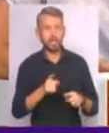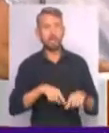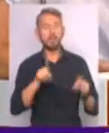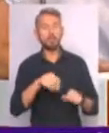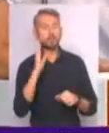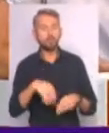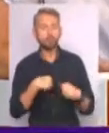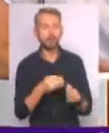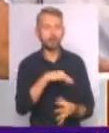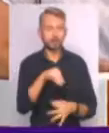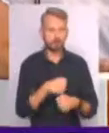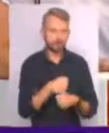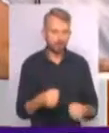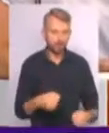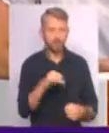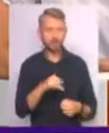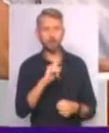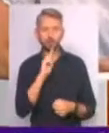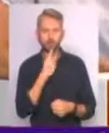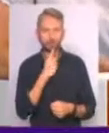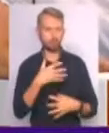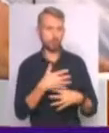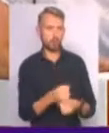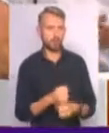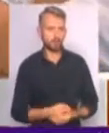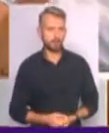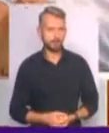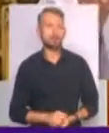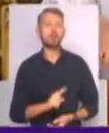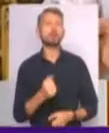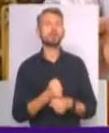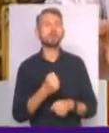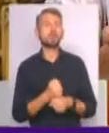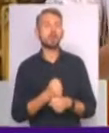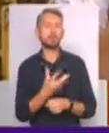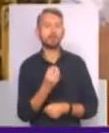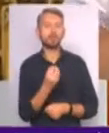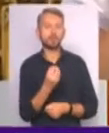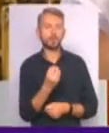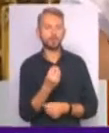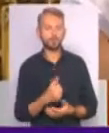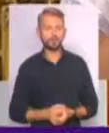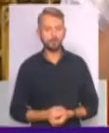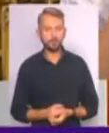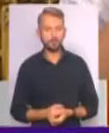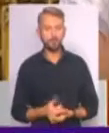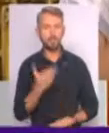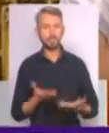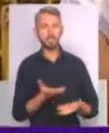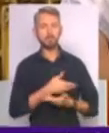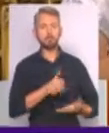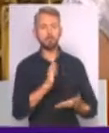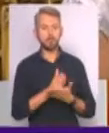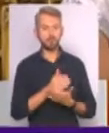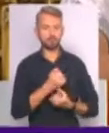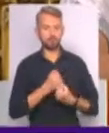будет давать и лишний вес, и сложности с похудением. Что делать еще? Значит, если мы имеем